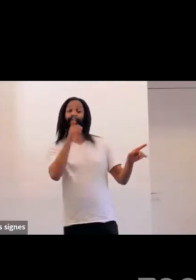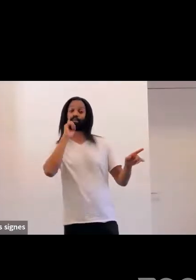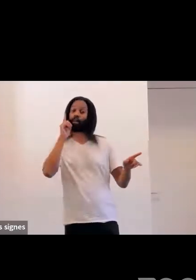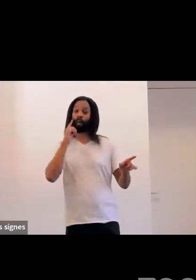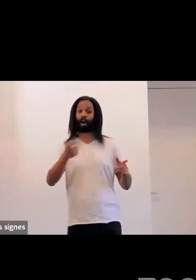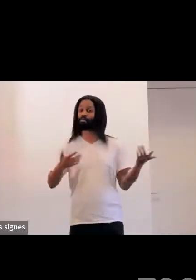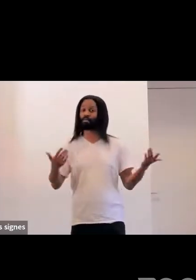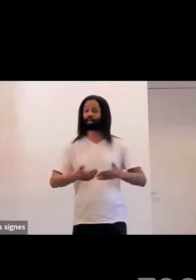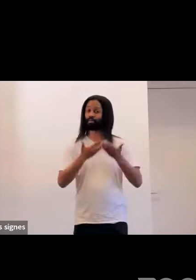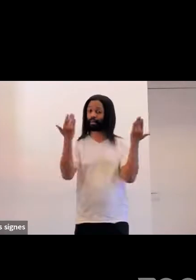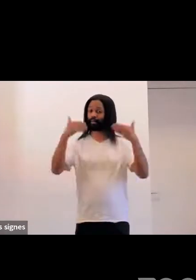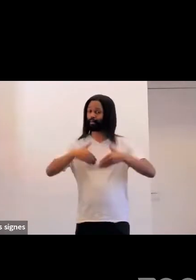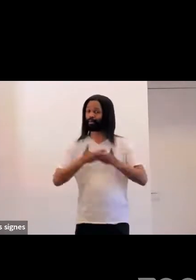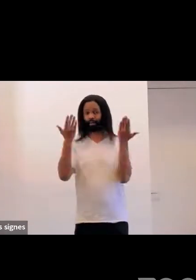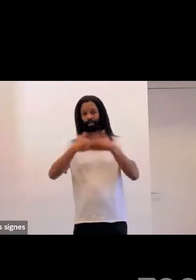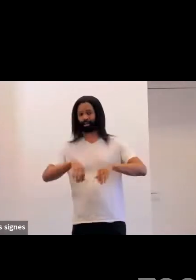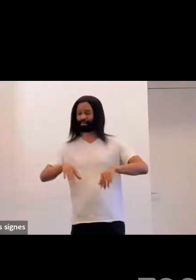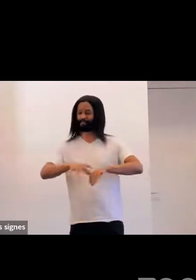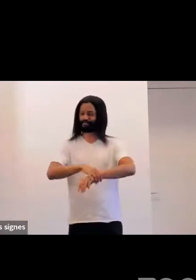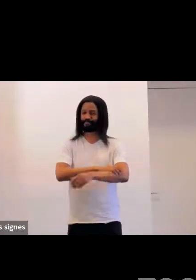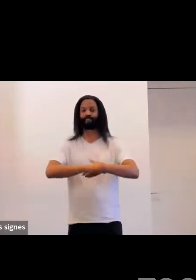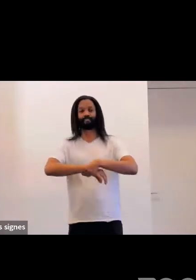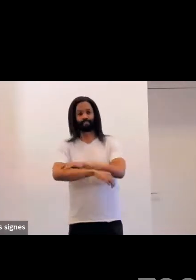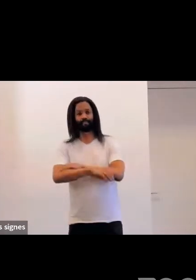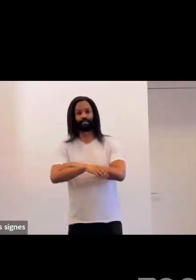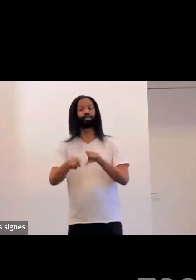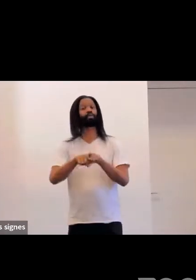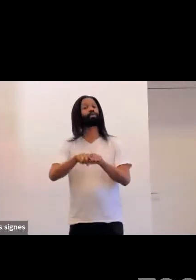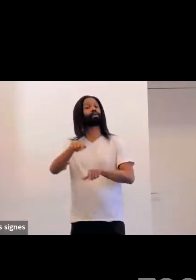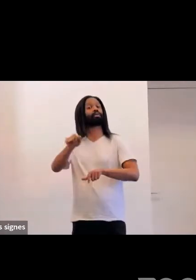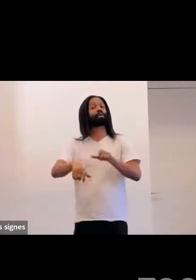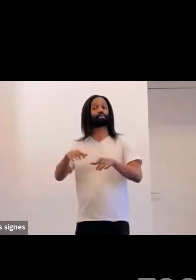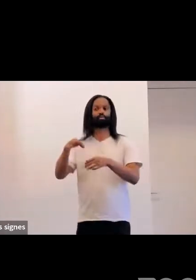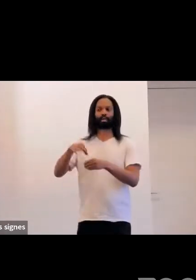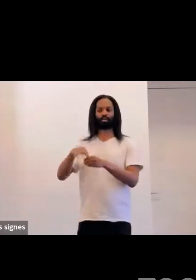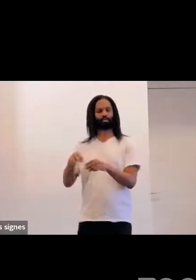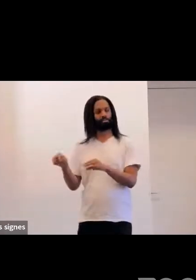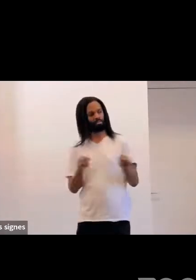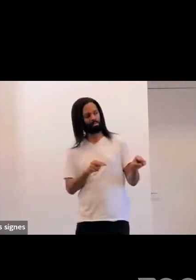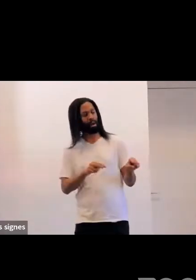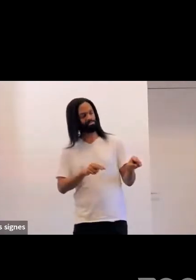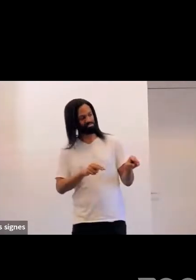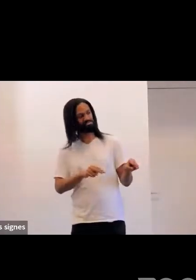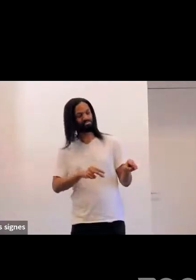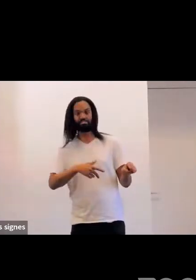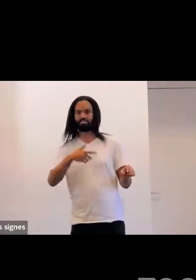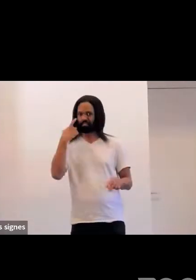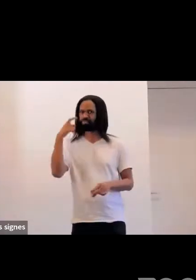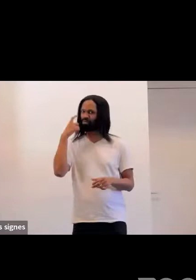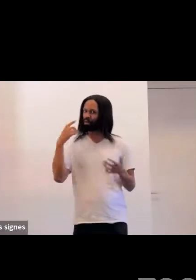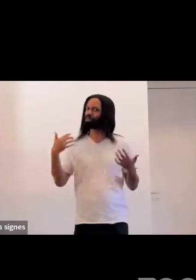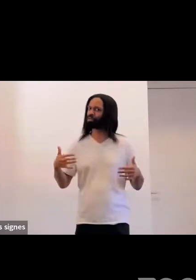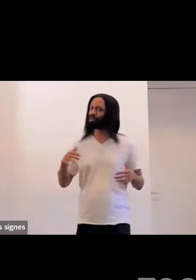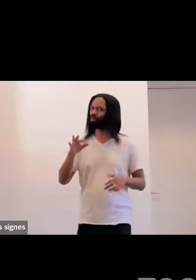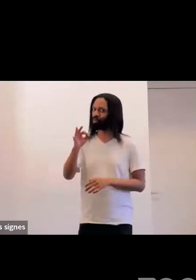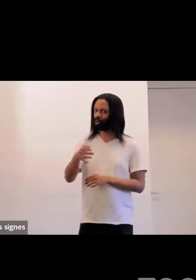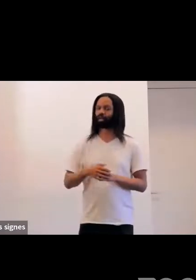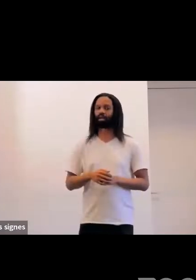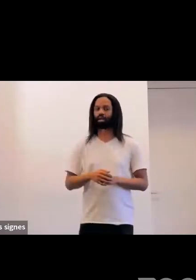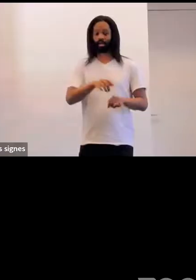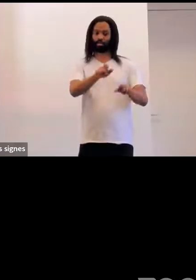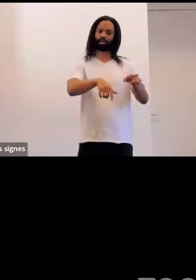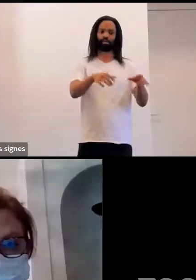nuit, et les élus qui ont pris part à la Nuit de la Solidarité ont pu s'en apercevoir dans des conditions parfois difficiles auprès des